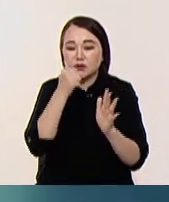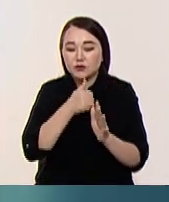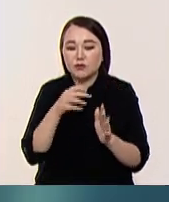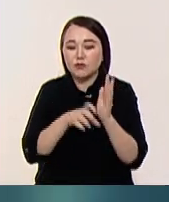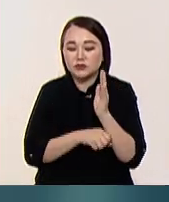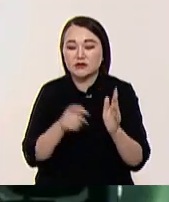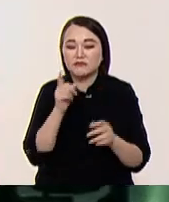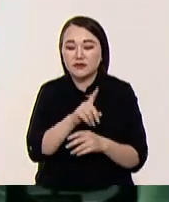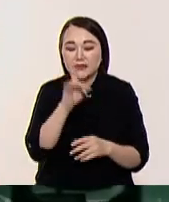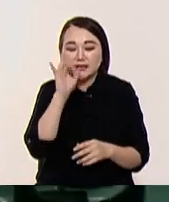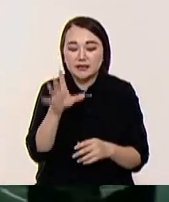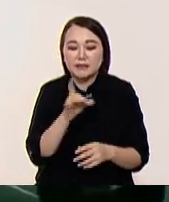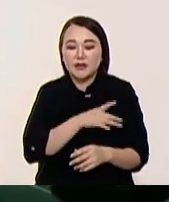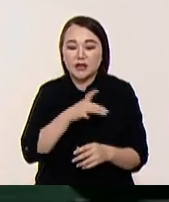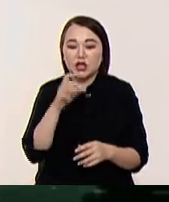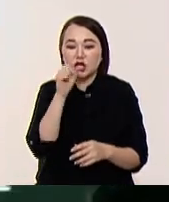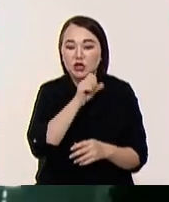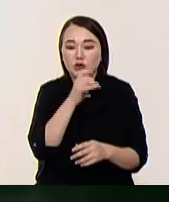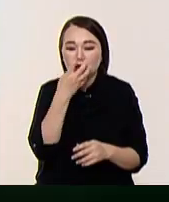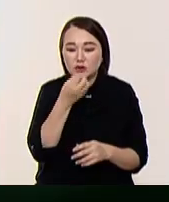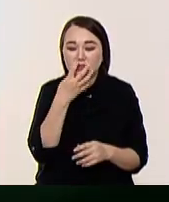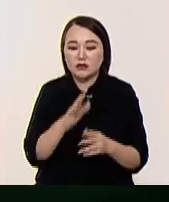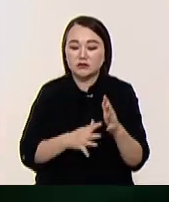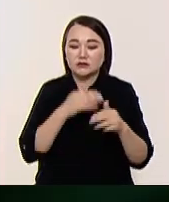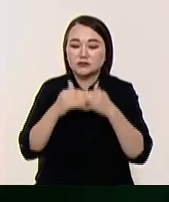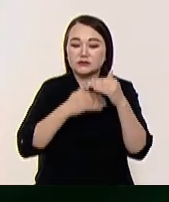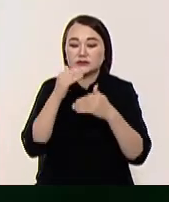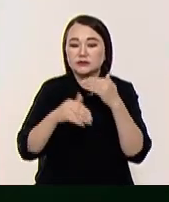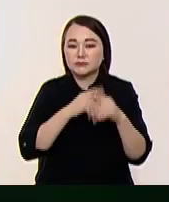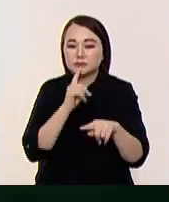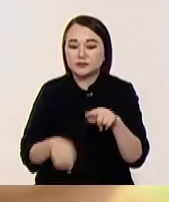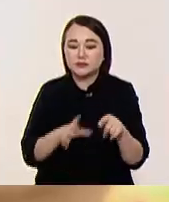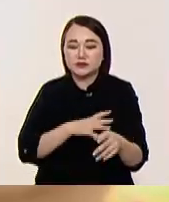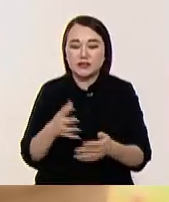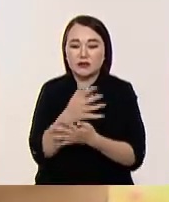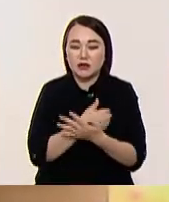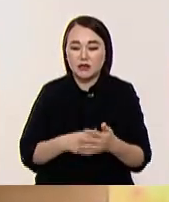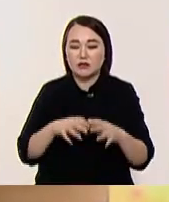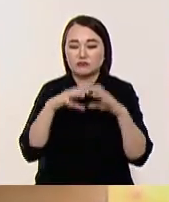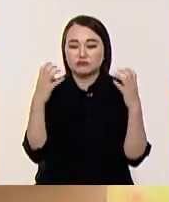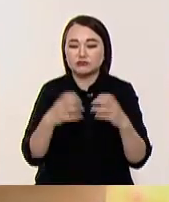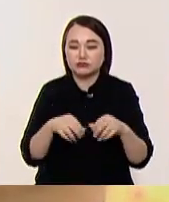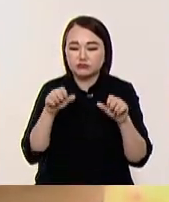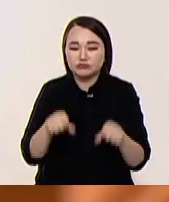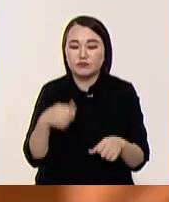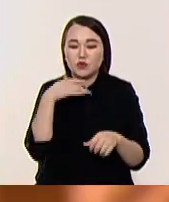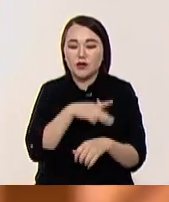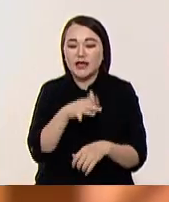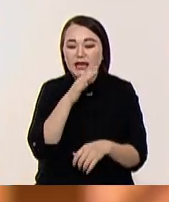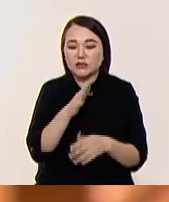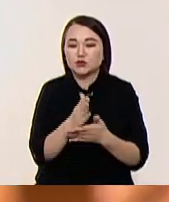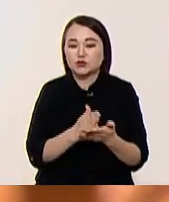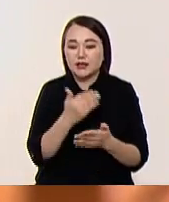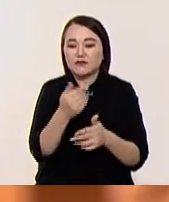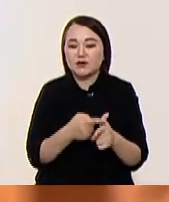выхода популярного хита «Белые розы». Карьера развивалась стремительно. Шатунов собирал огромные стадионы на протяжении многих лет. Его